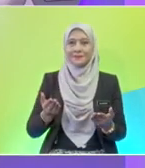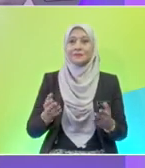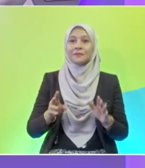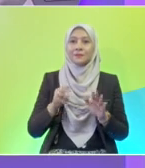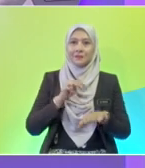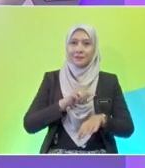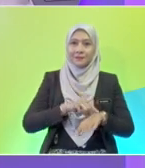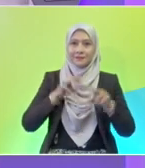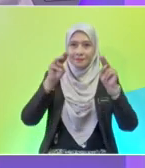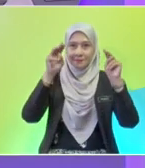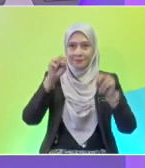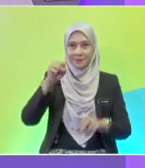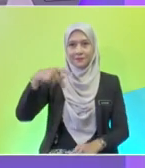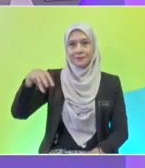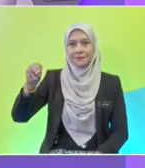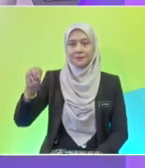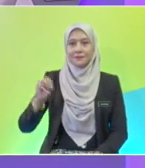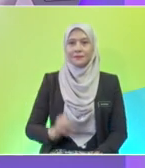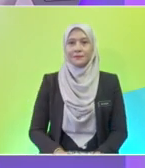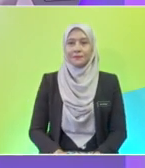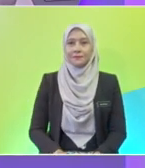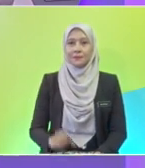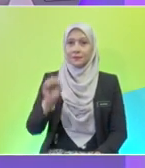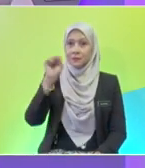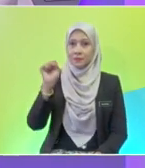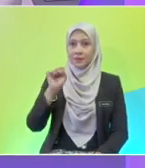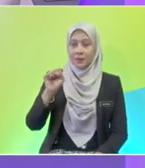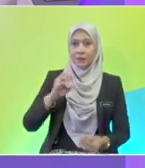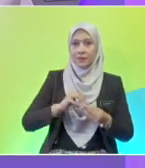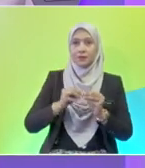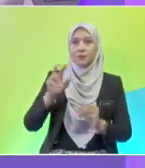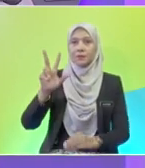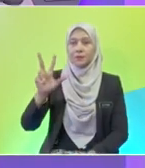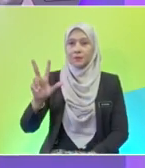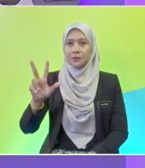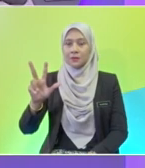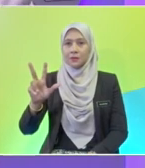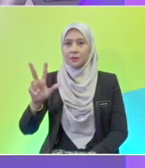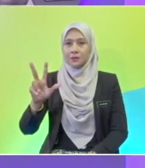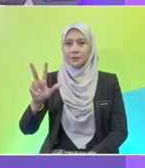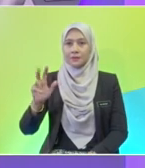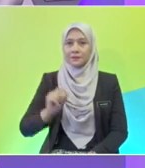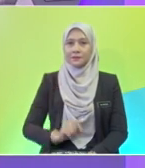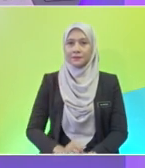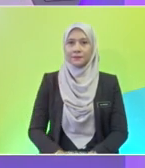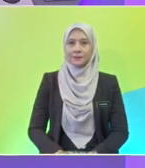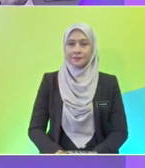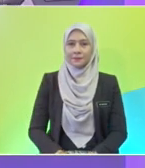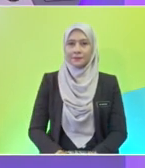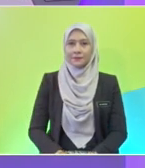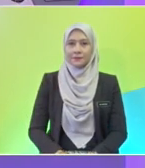soal dan ketiga Oke soal yang ketiga ini adalah suatu sel ringkas dan diberi nilai berupa